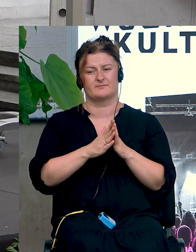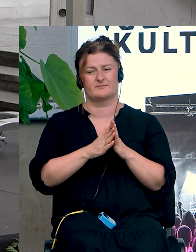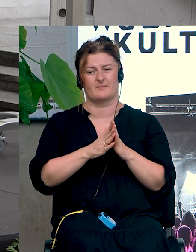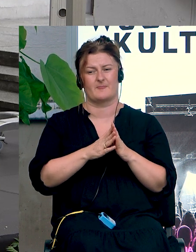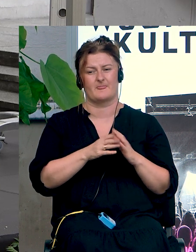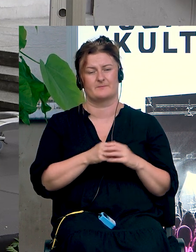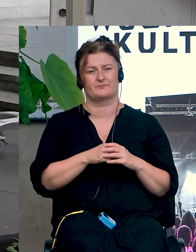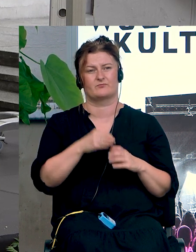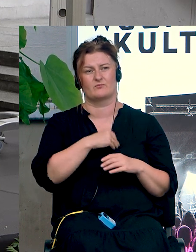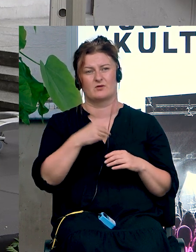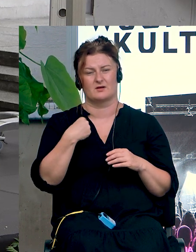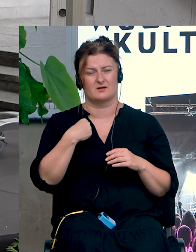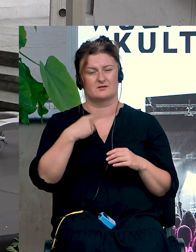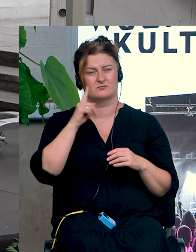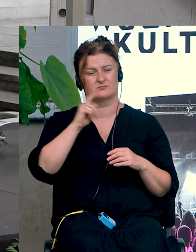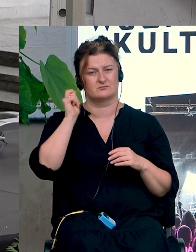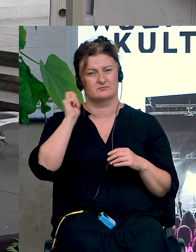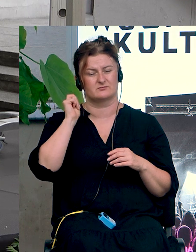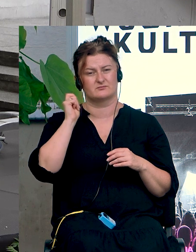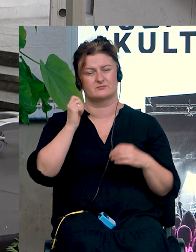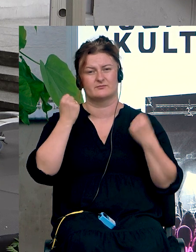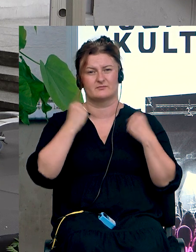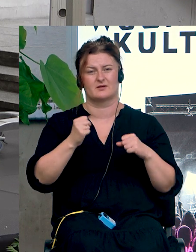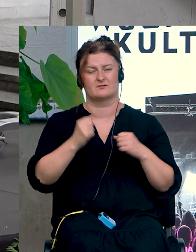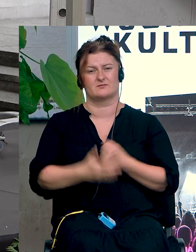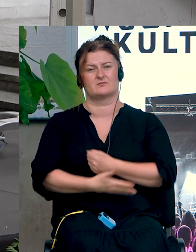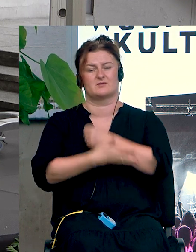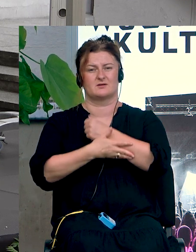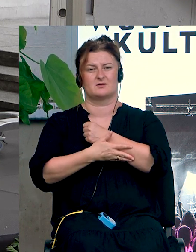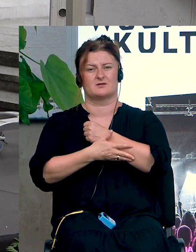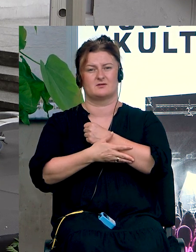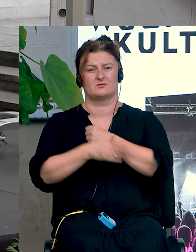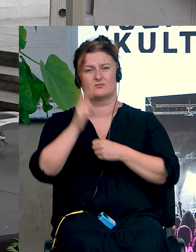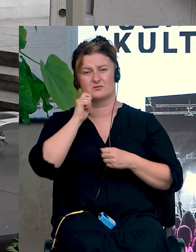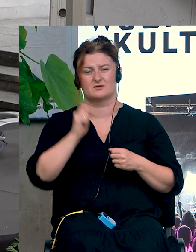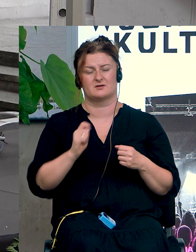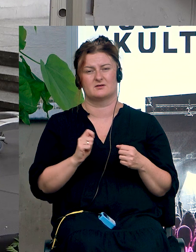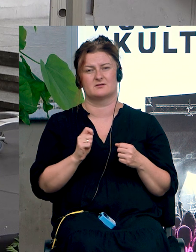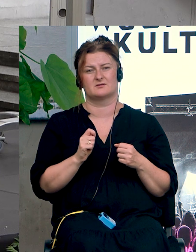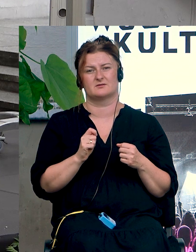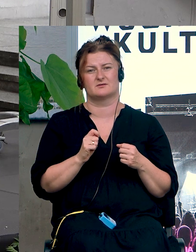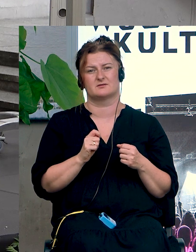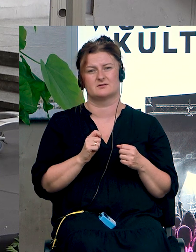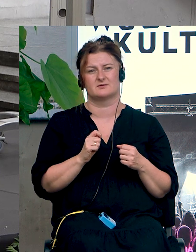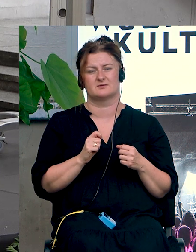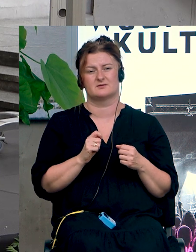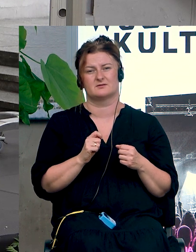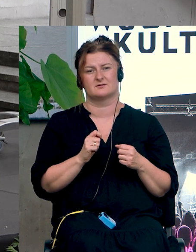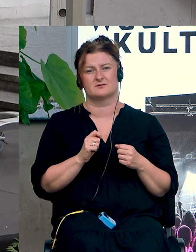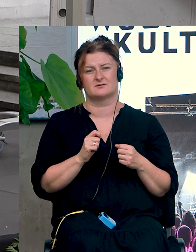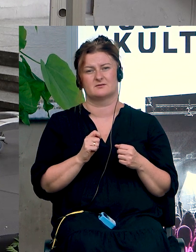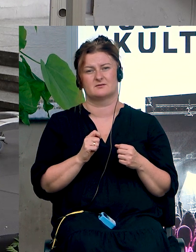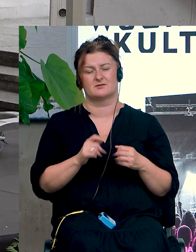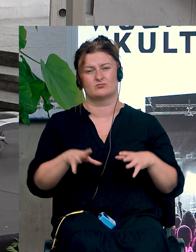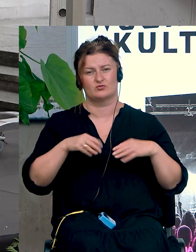Поляки і польки дуже допомагають, підтримують, приймають дослівно в своїх домах, в тому числі